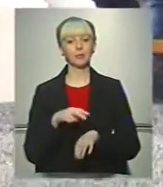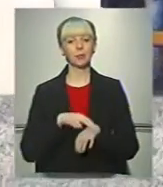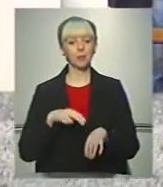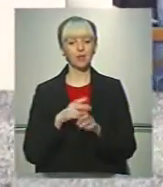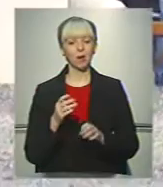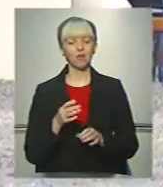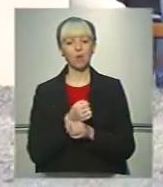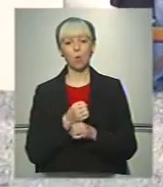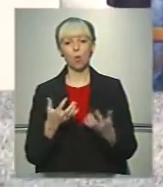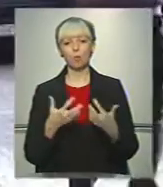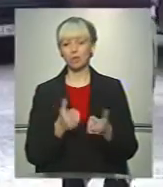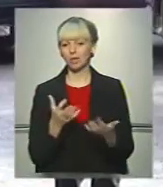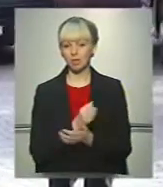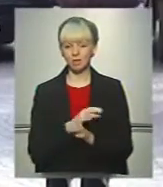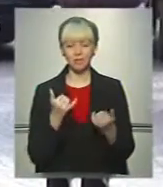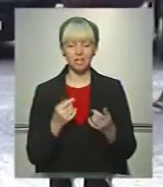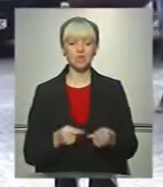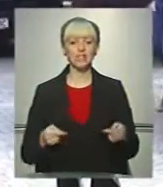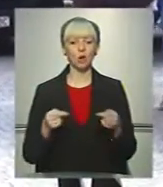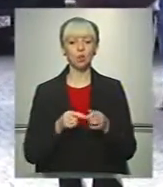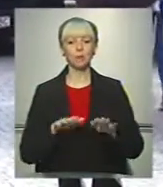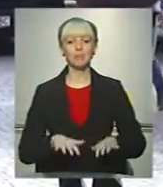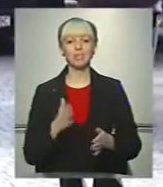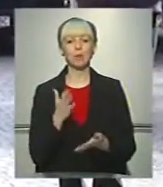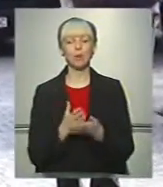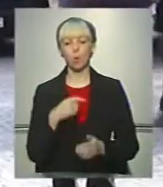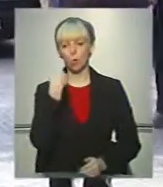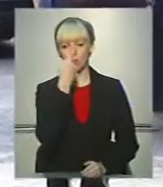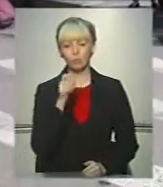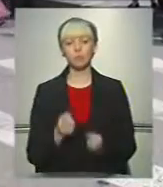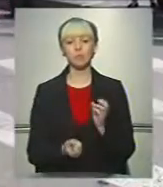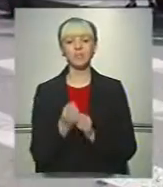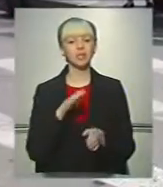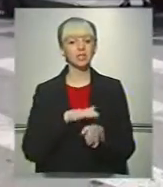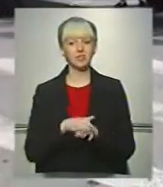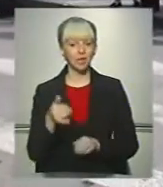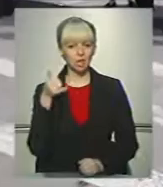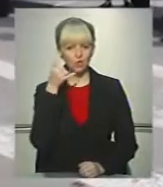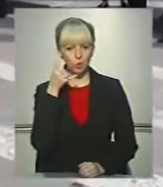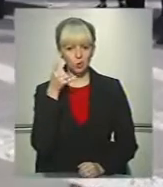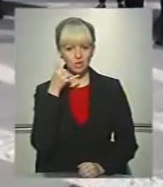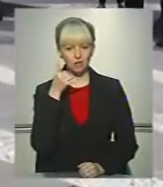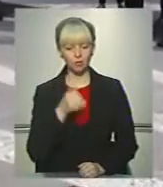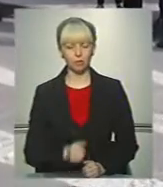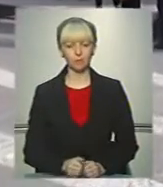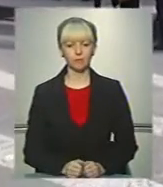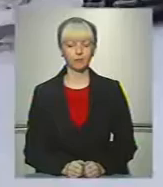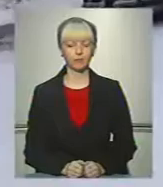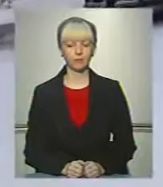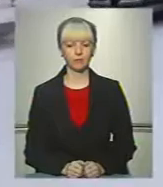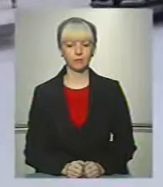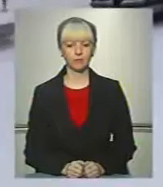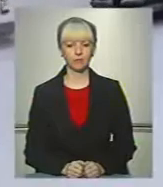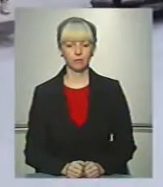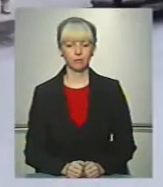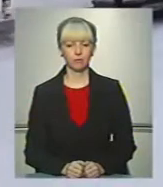Правоохоронці вибухового пристрою не знайшли. Наразі встановлюють місце перебування особи, звідки здійснювався телефонний дзвінок. Мирослав Слонар, Анастасія